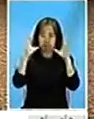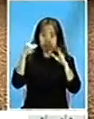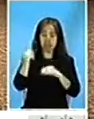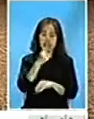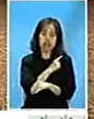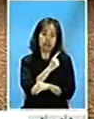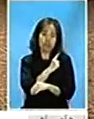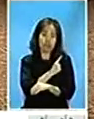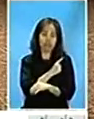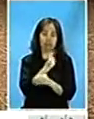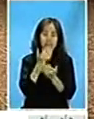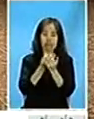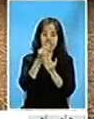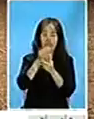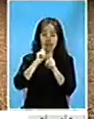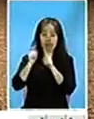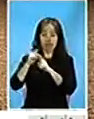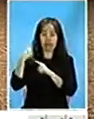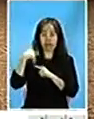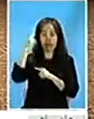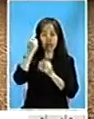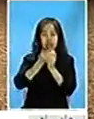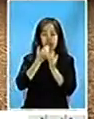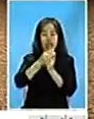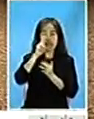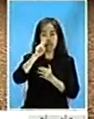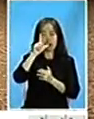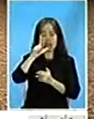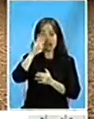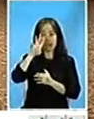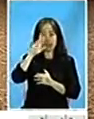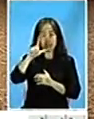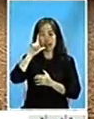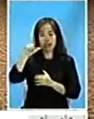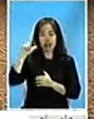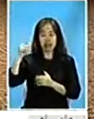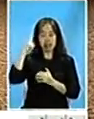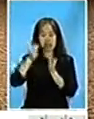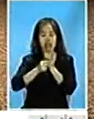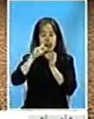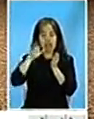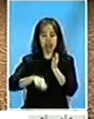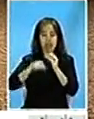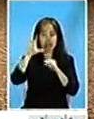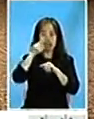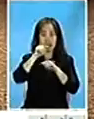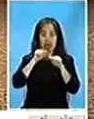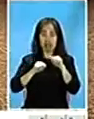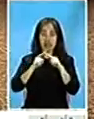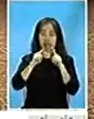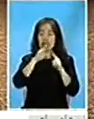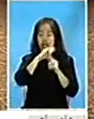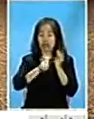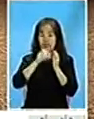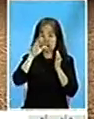างเต็มที่เนี่ยดิฉันคิดว่างบประมาณ2ล้าน4แสนล้านล้านบาทเนี่ยมันน่าจะปรับลดลงได้ถึง 5% นะคะแล้วถ้าปรับลด